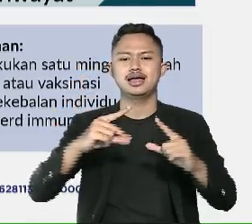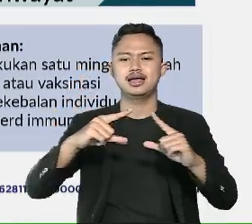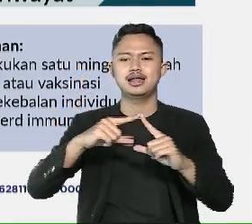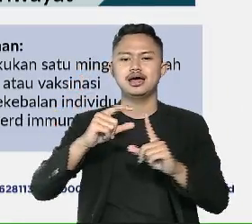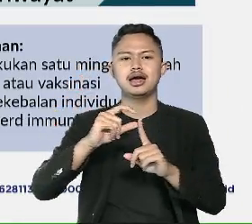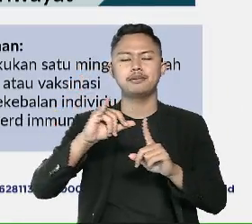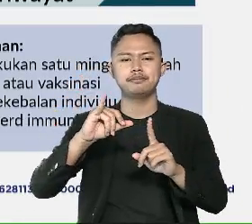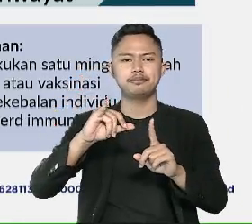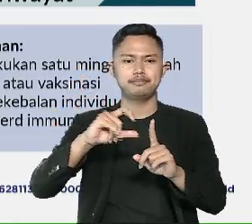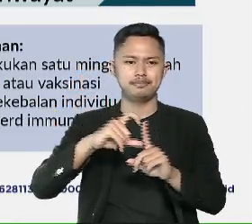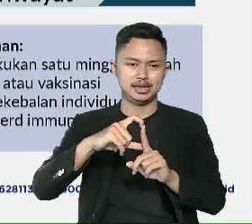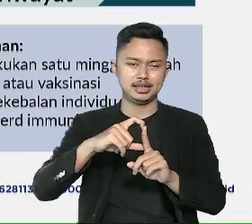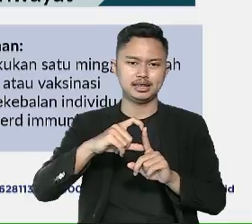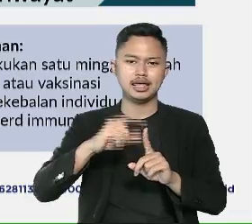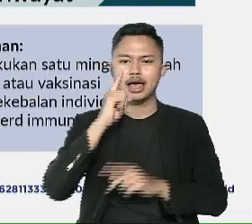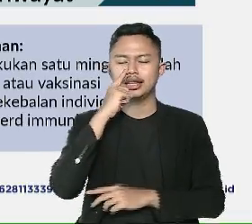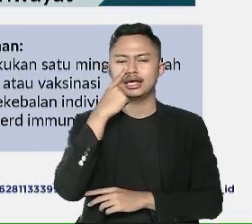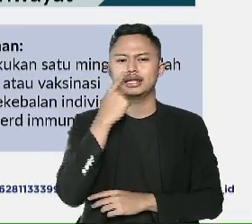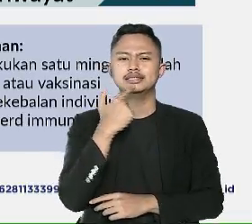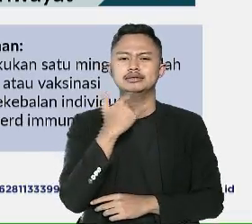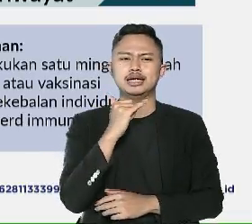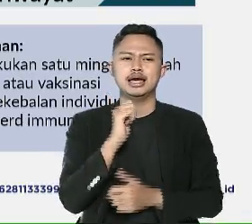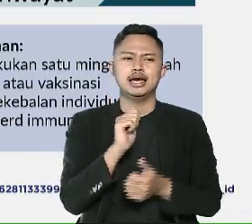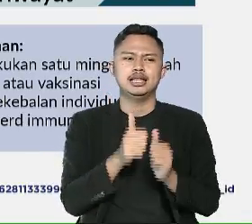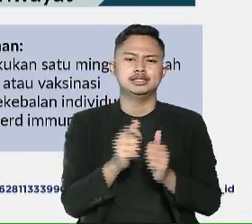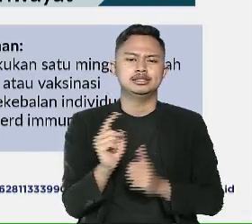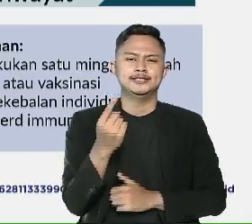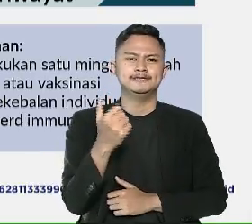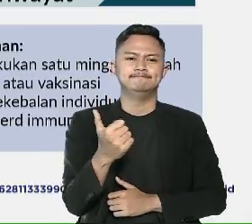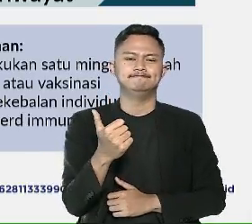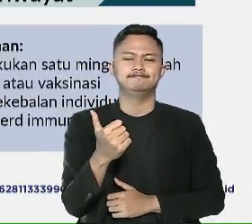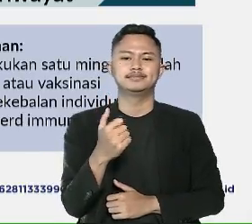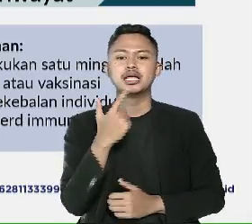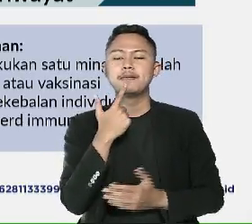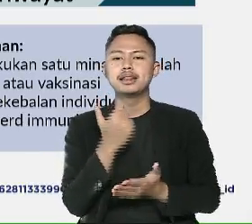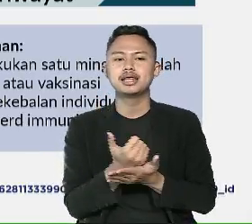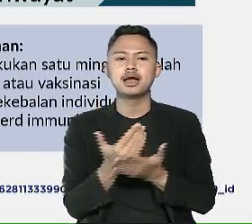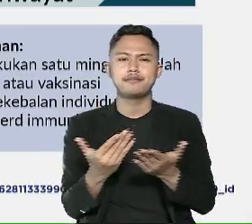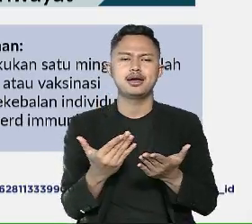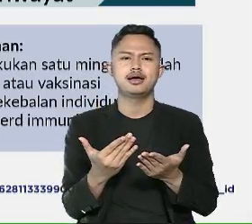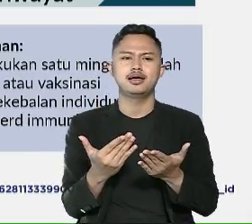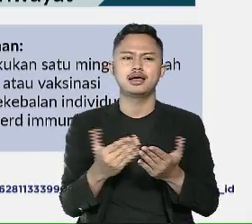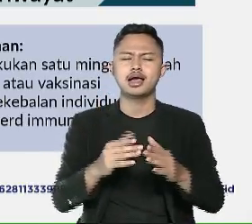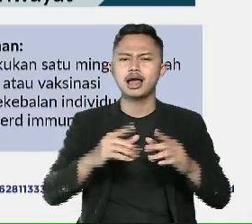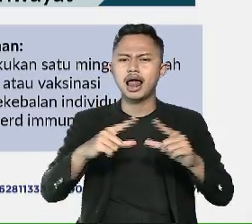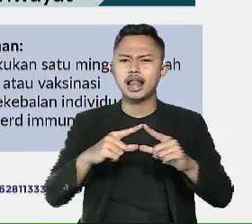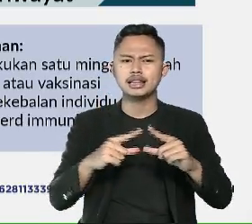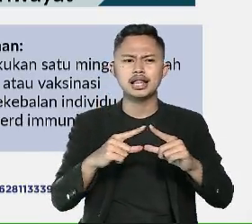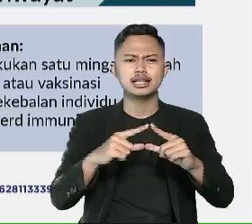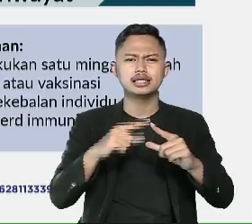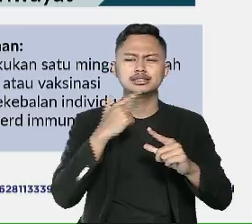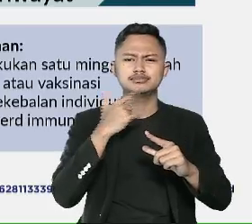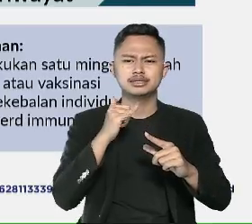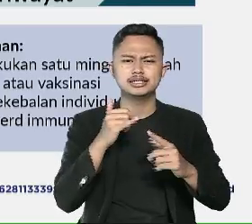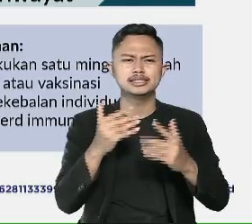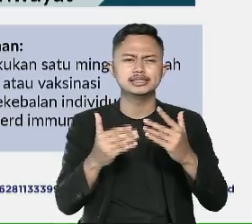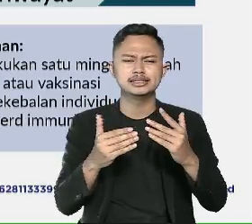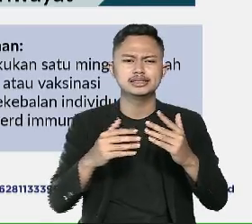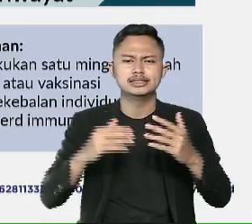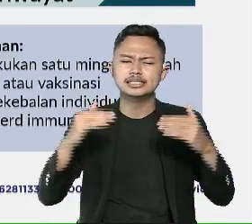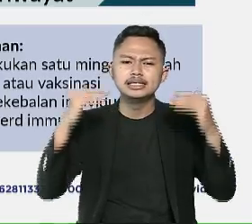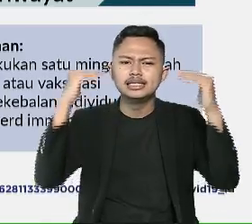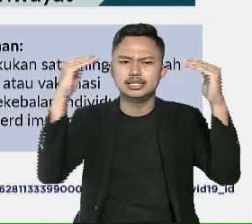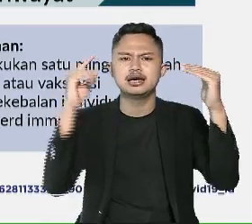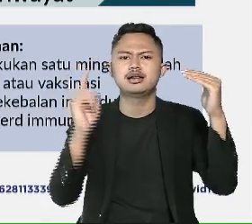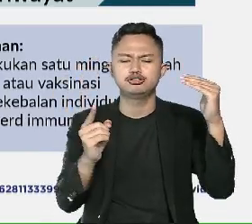dapat digunakan sebagai alat diagnostik dengan catatan alat harus dipastikan memiliki kemampuan deteksi yang tinggi